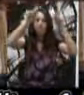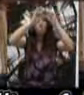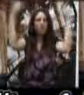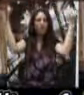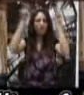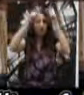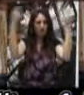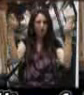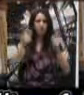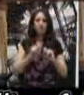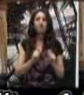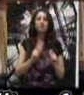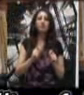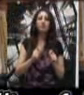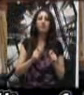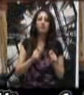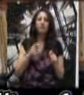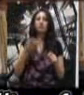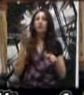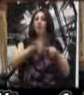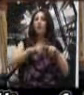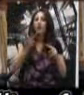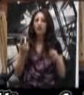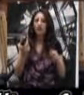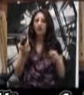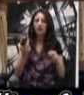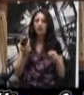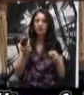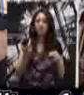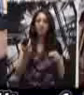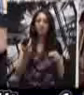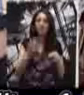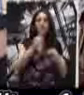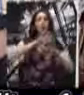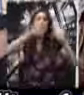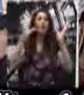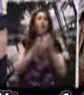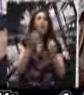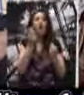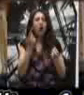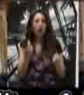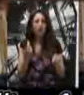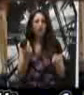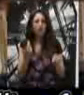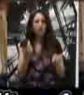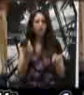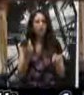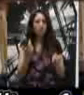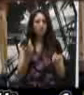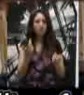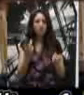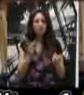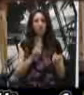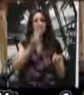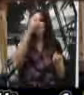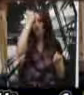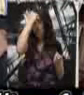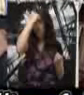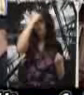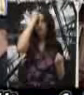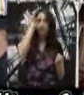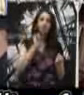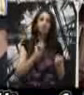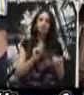وتلاجه من الدوليه برضه. تمام. للبنتين يعني زي. قطعوا كام كلهم الحاجات دي؟ قطعوا بتاعي 7000